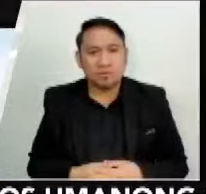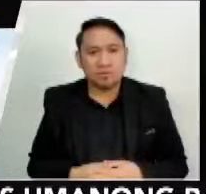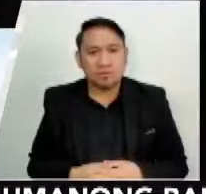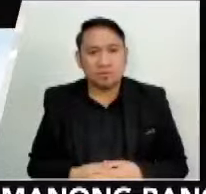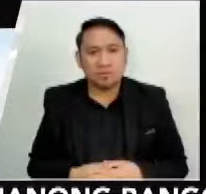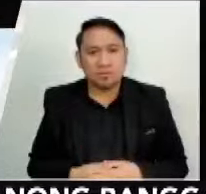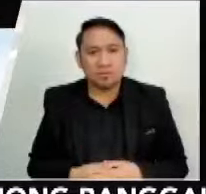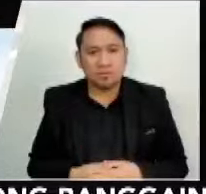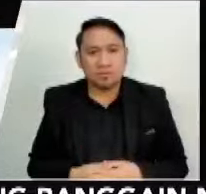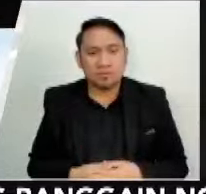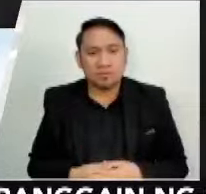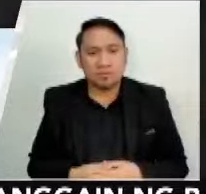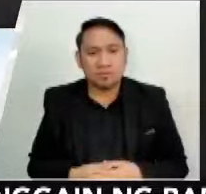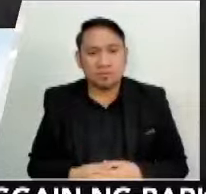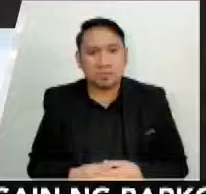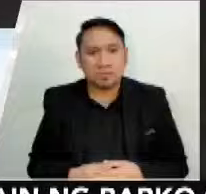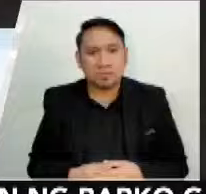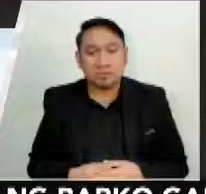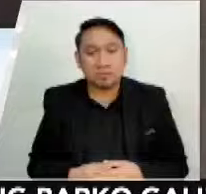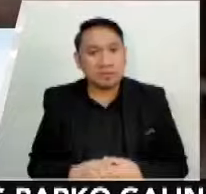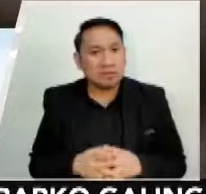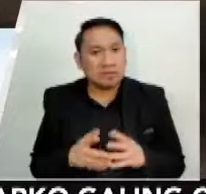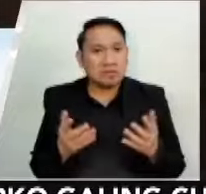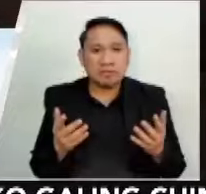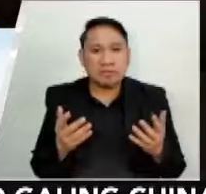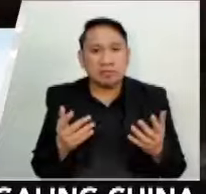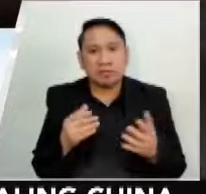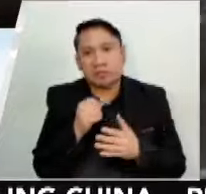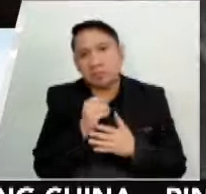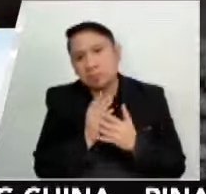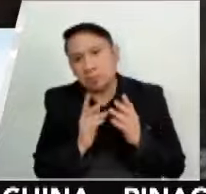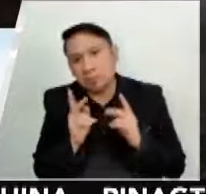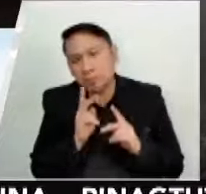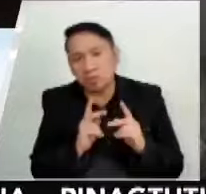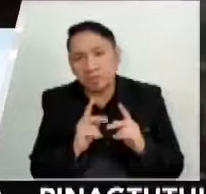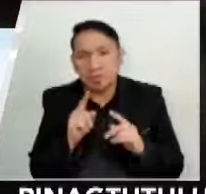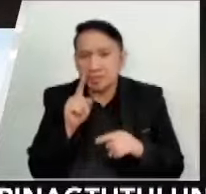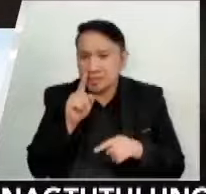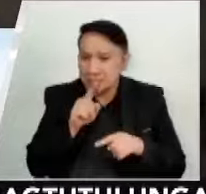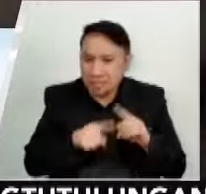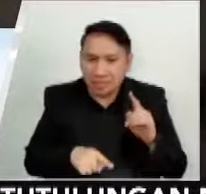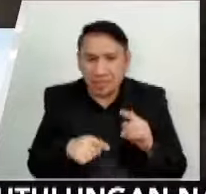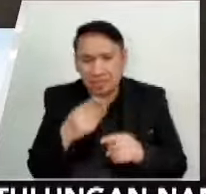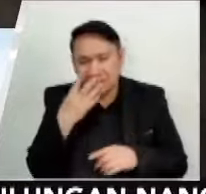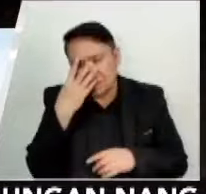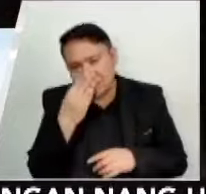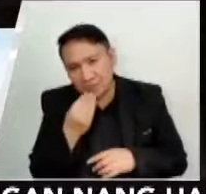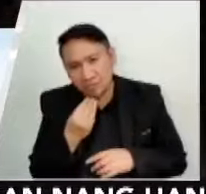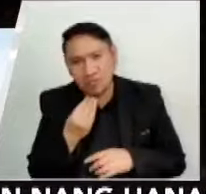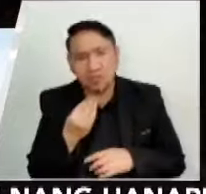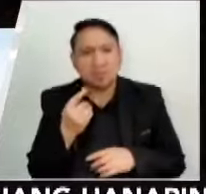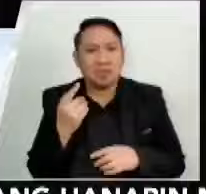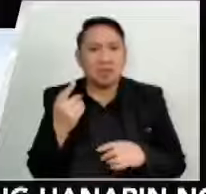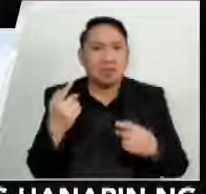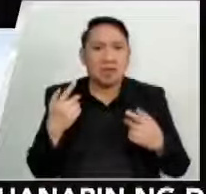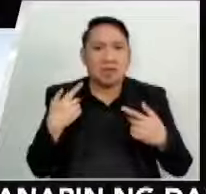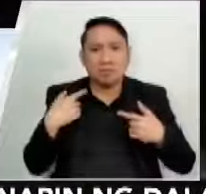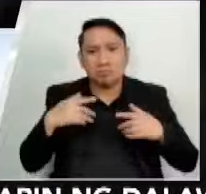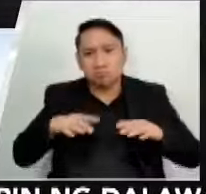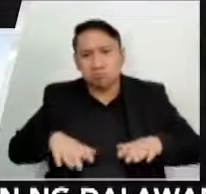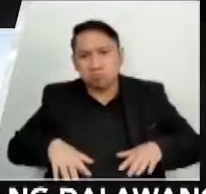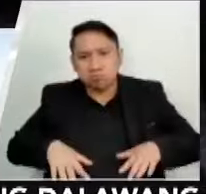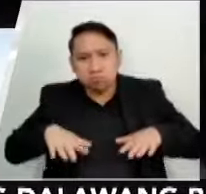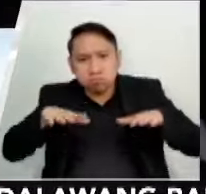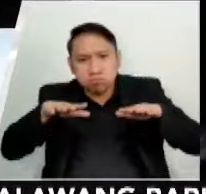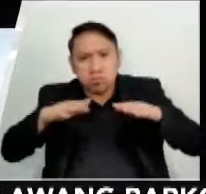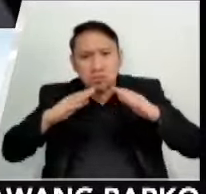Island na naman kami dari. Halos hindi na nakatulog ang ilang residente ng Barangay Lika Samlang Katabato matapos malubog sa baha ang kanilang bahay.